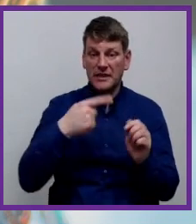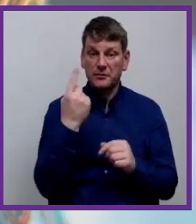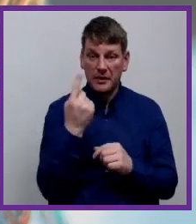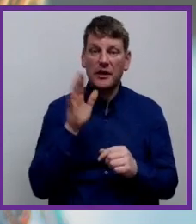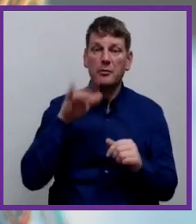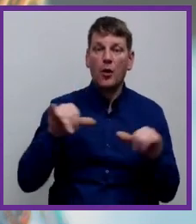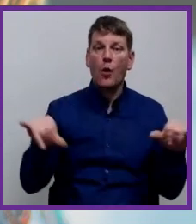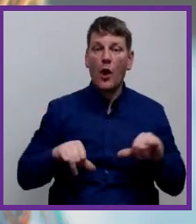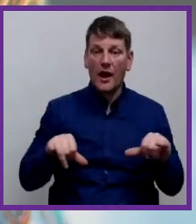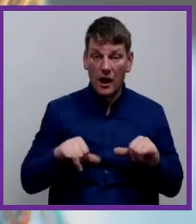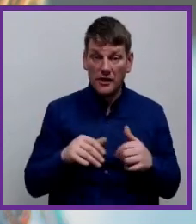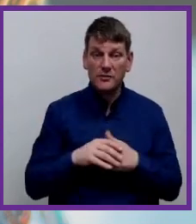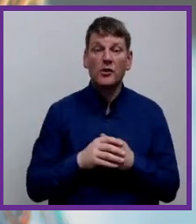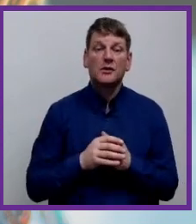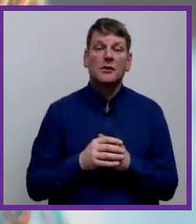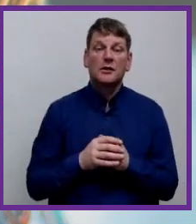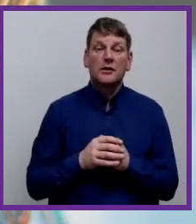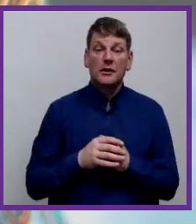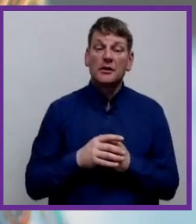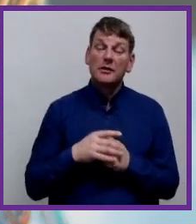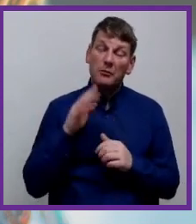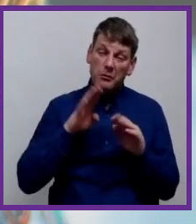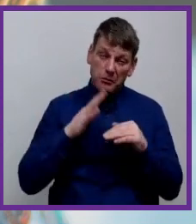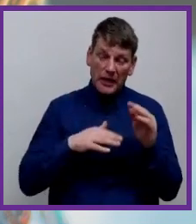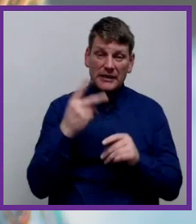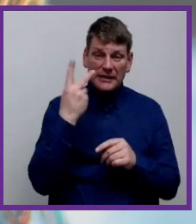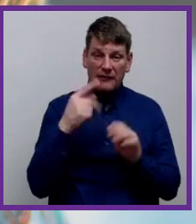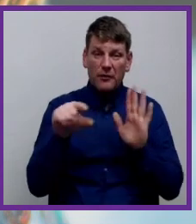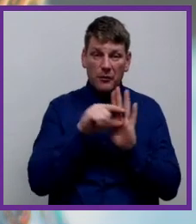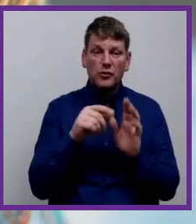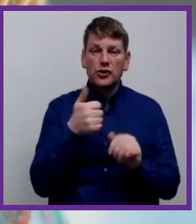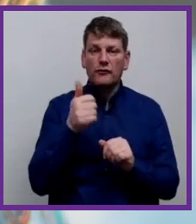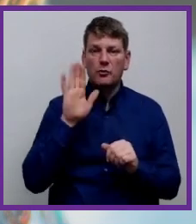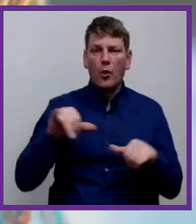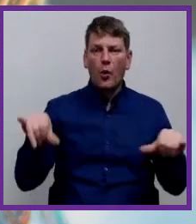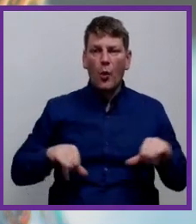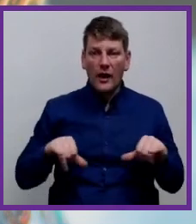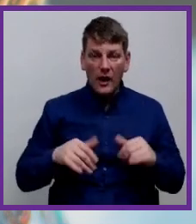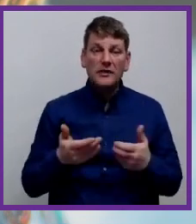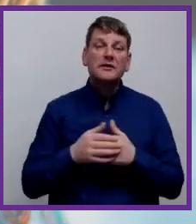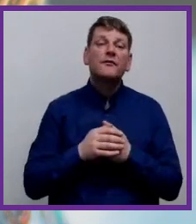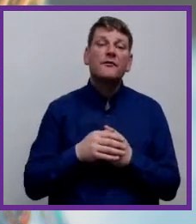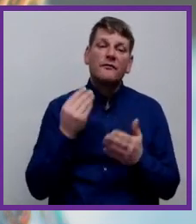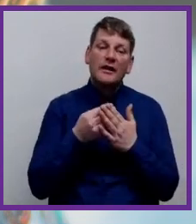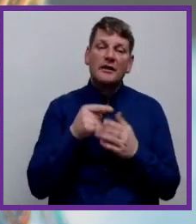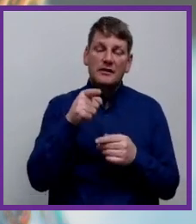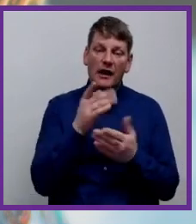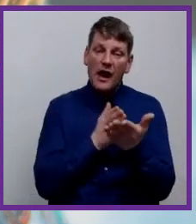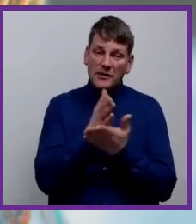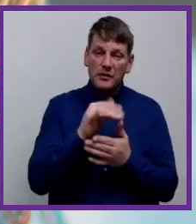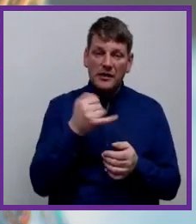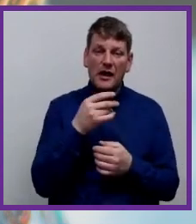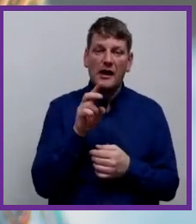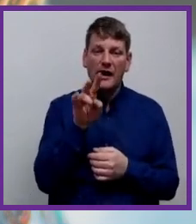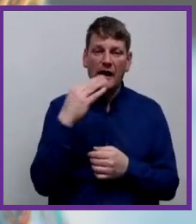huligānismu. Un arī, praktiski šie divi panti, sevišķi par huligānismu, ir vērtējami tajā aspektā, ja mēs runājam par